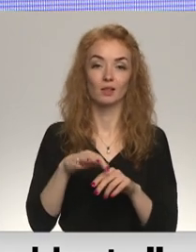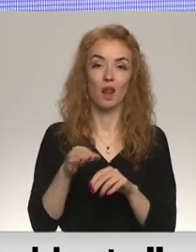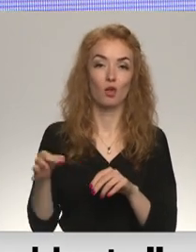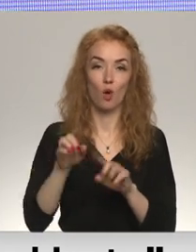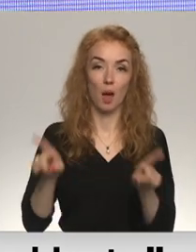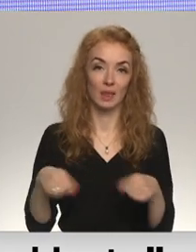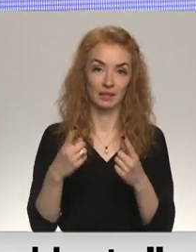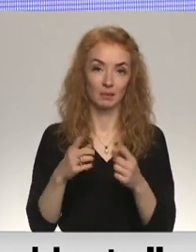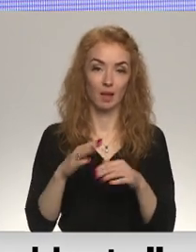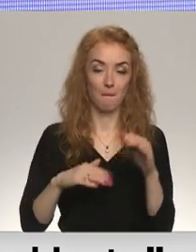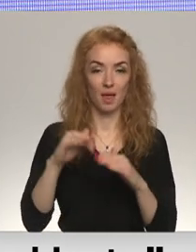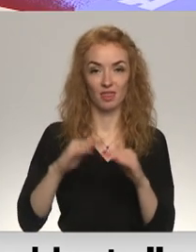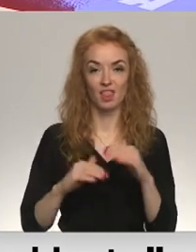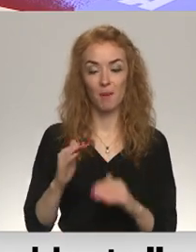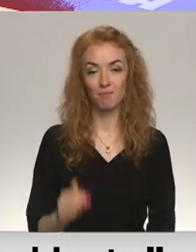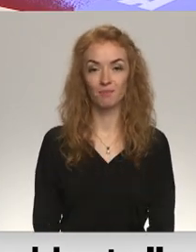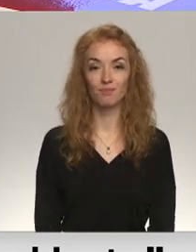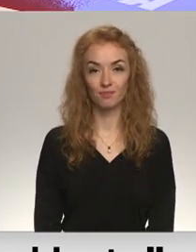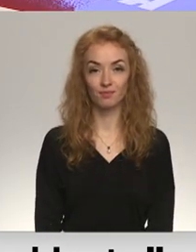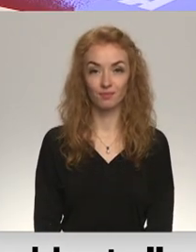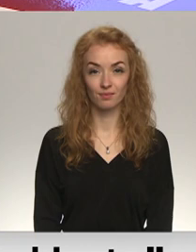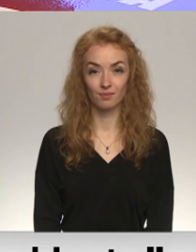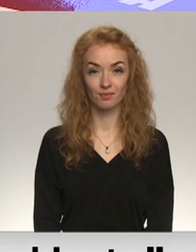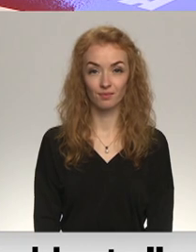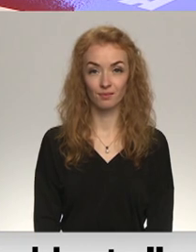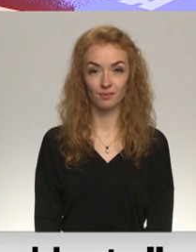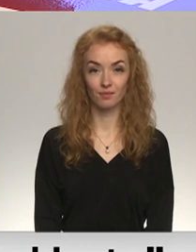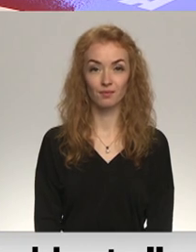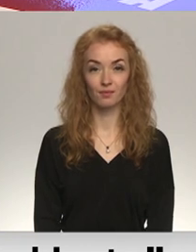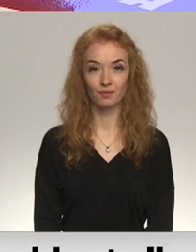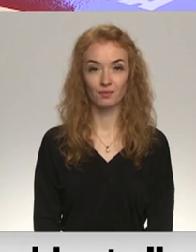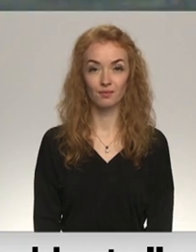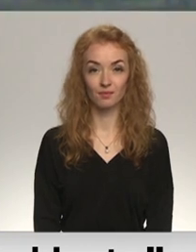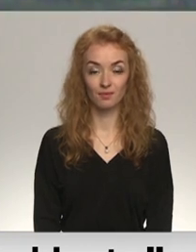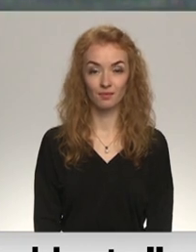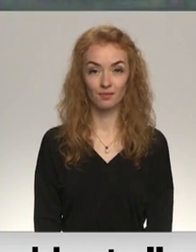attīstības ministra amatiem. Ģirds Zvirbulis, Olas Peršavics, Latvijas televīzija.